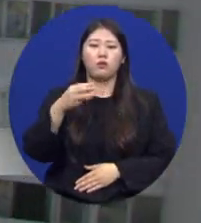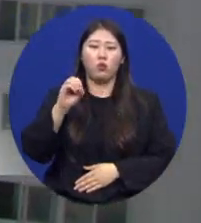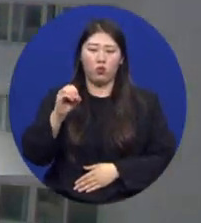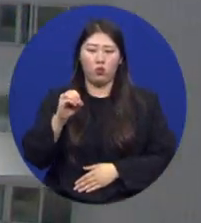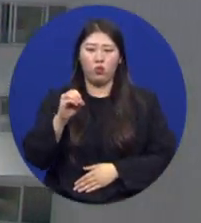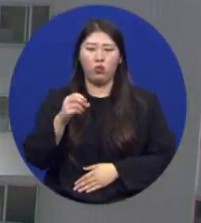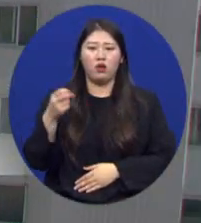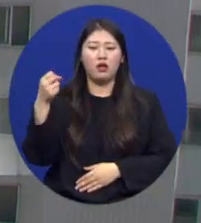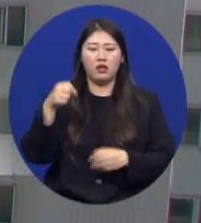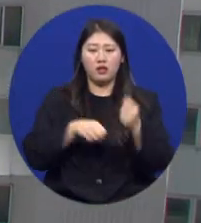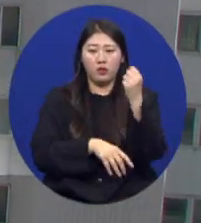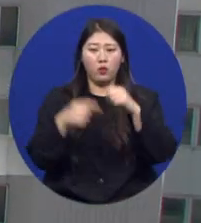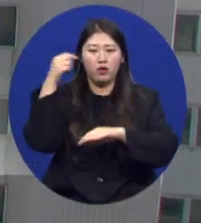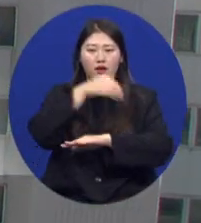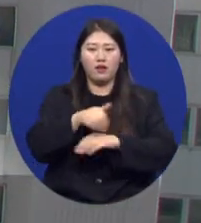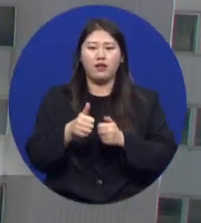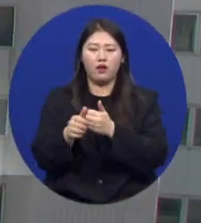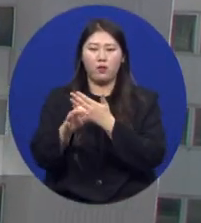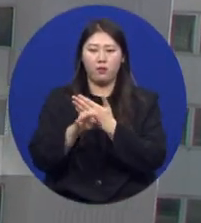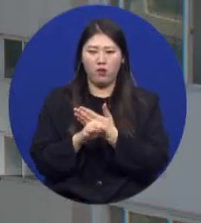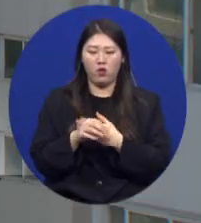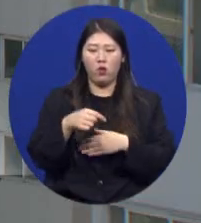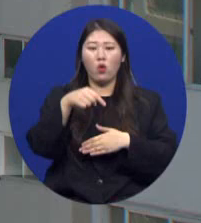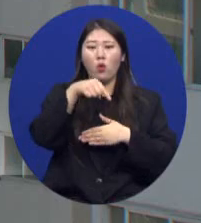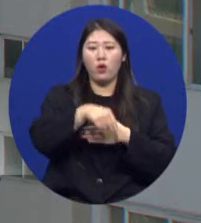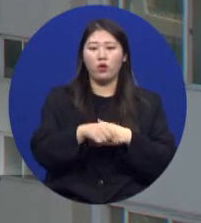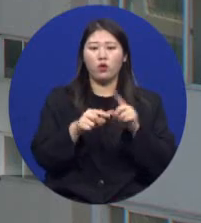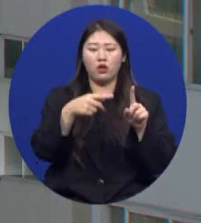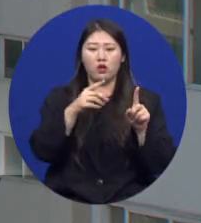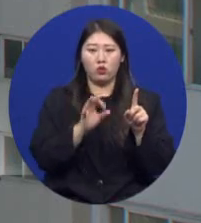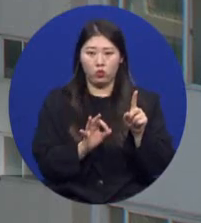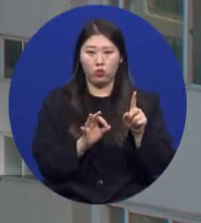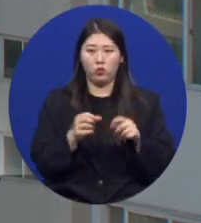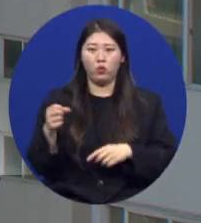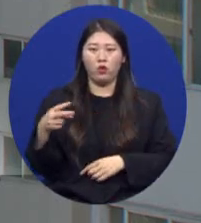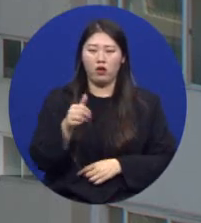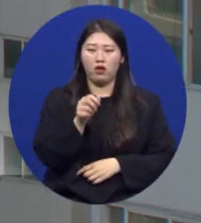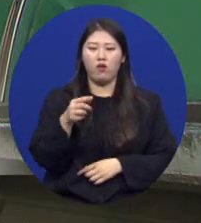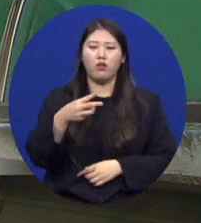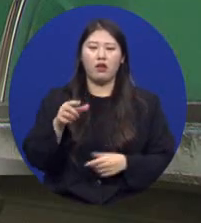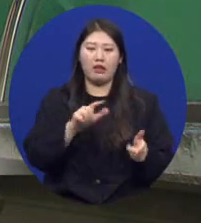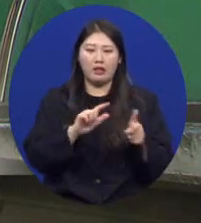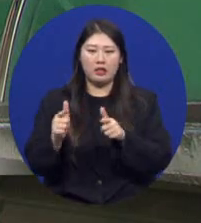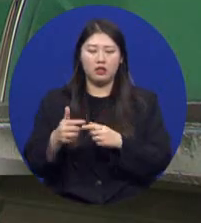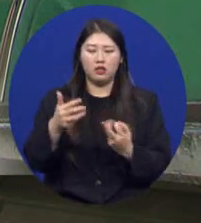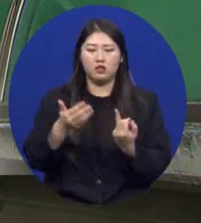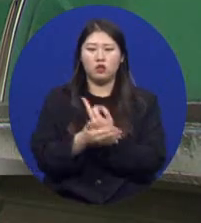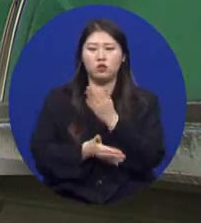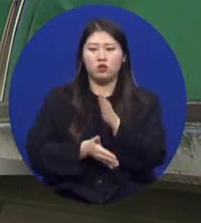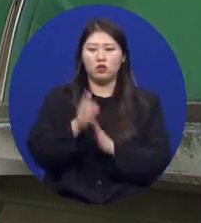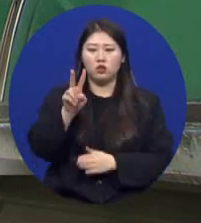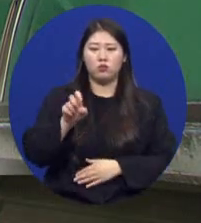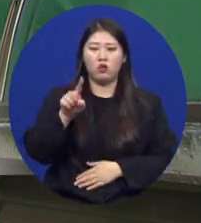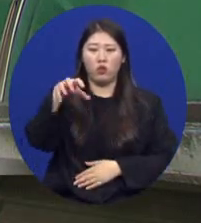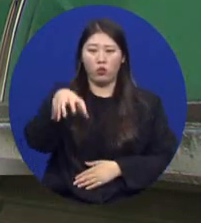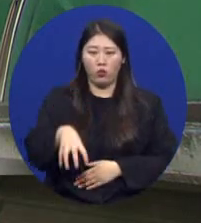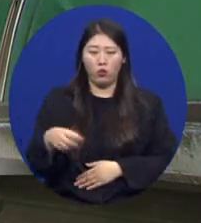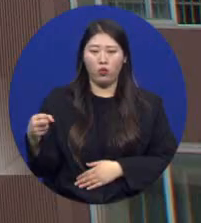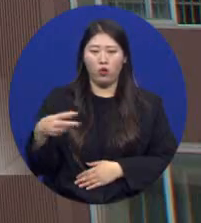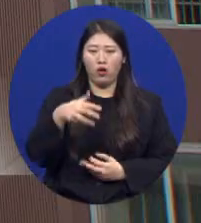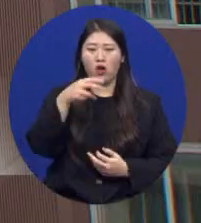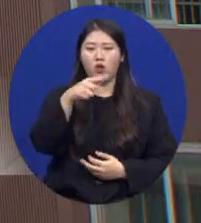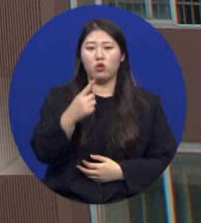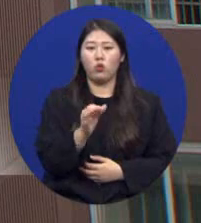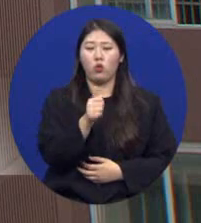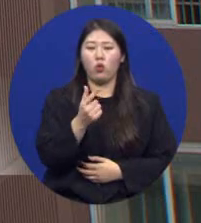주거환경정비 기본계획에 따르면 외도부영 1차와 건입동 현대 등 제주시 아파트 21곳과 동홍